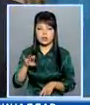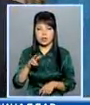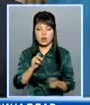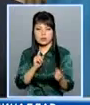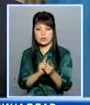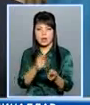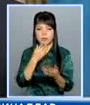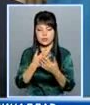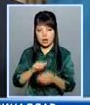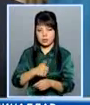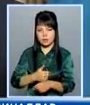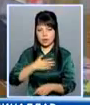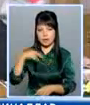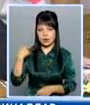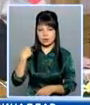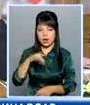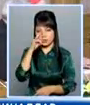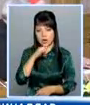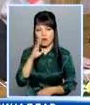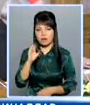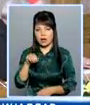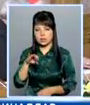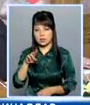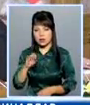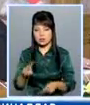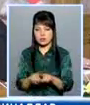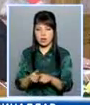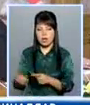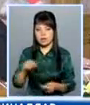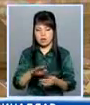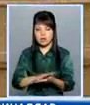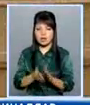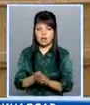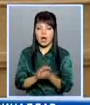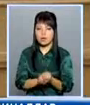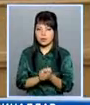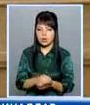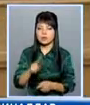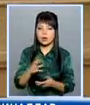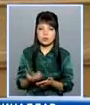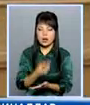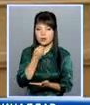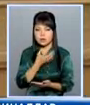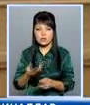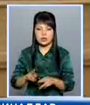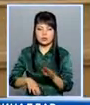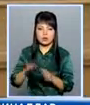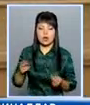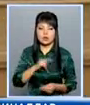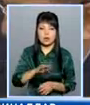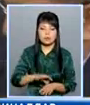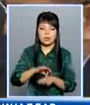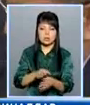кездесуде. Кездесуде елбасы Қазақстан мен Ватикан арасындағы ынтымақтастықтың жемісті екенін атап өтті. Киелі тақтың әлемдік және дәстүрлі